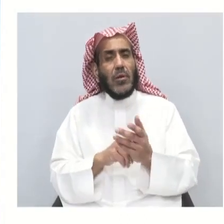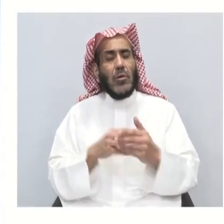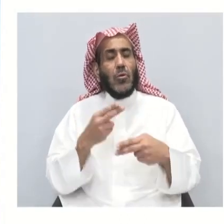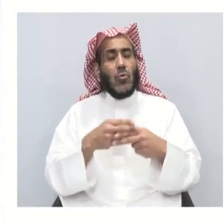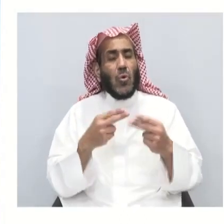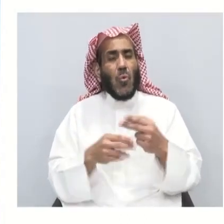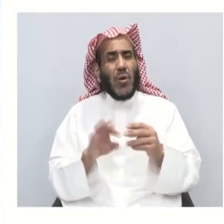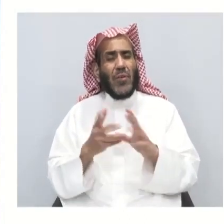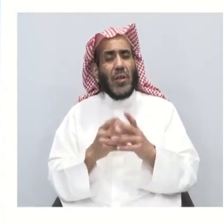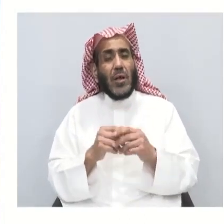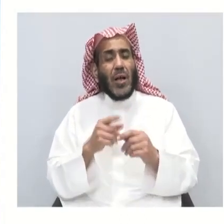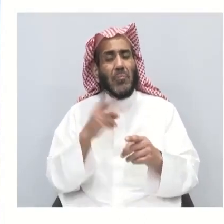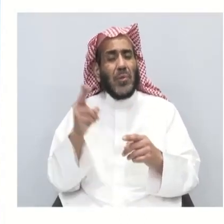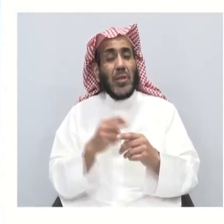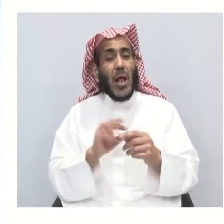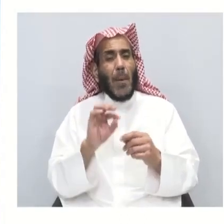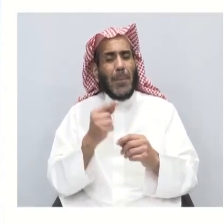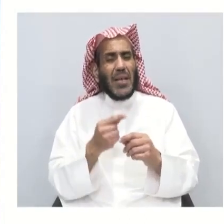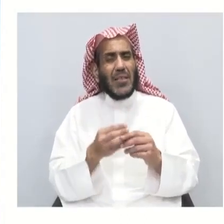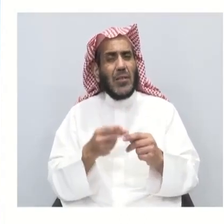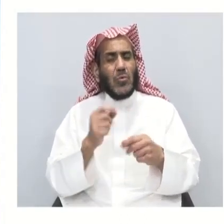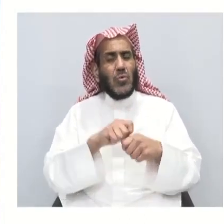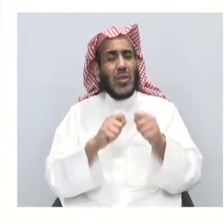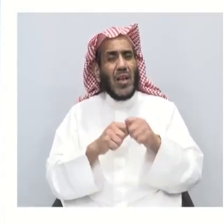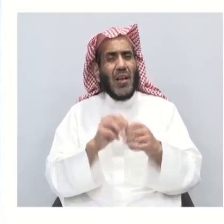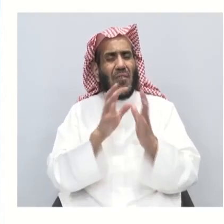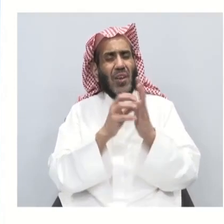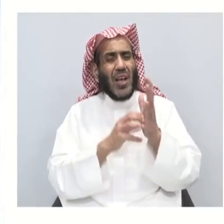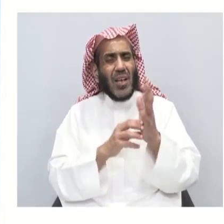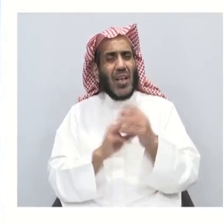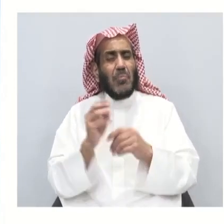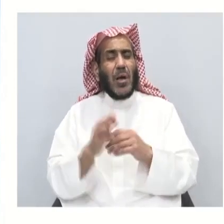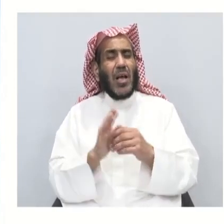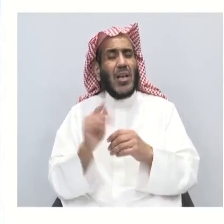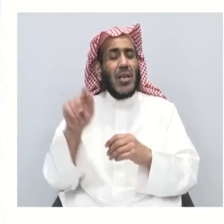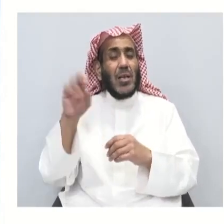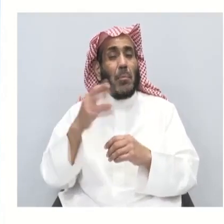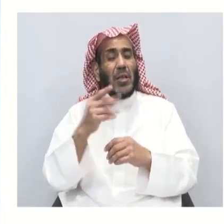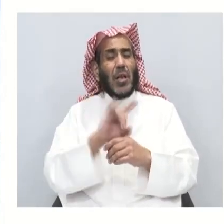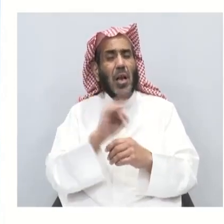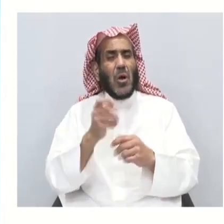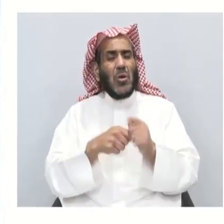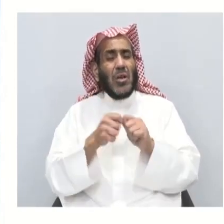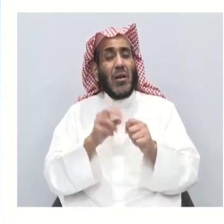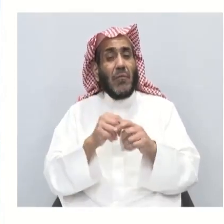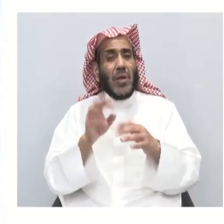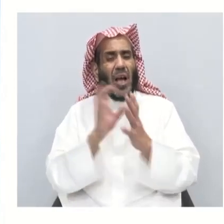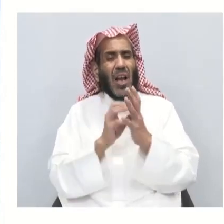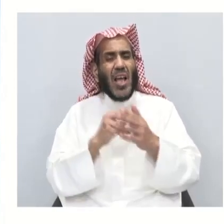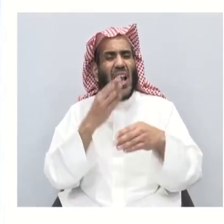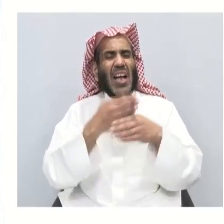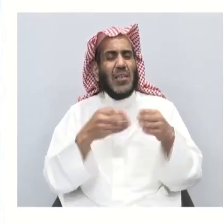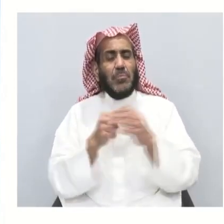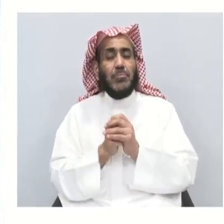لنكون فرضية عن المادة أو المواد التي تصنع في الخلايا العمادية ولكن لا تصنع في خلايا الخشب.